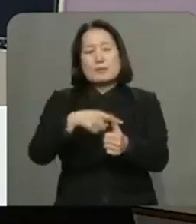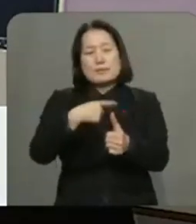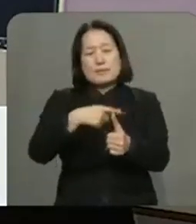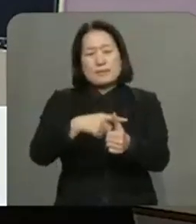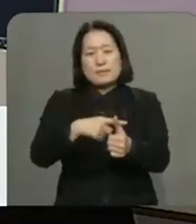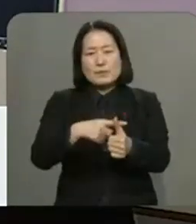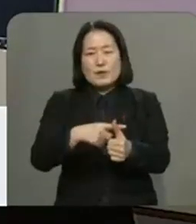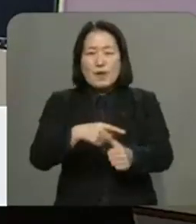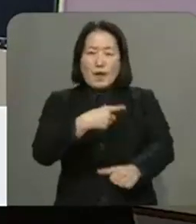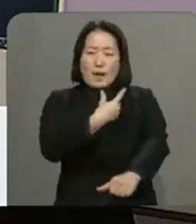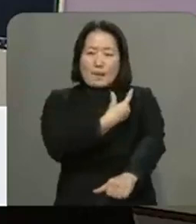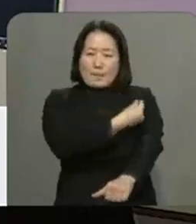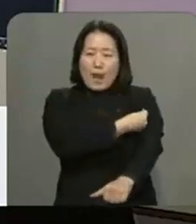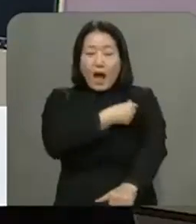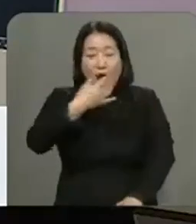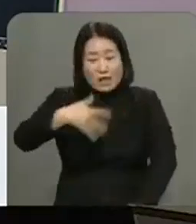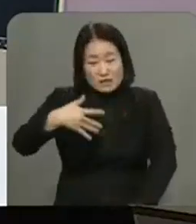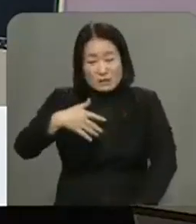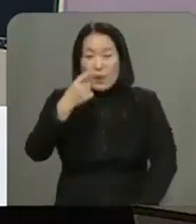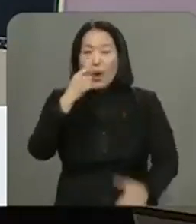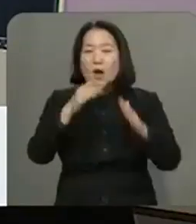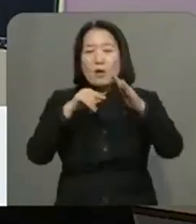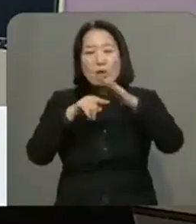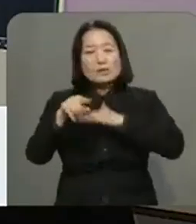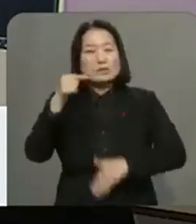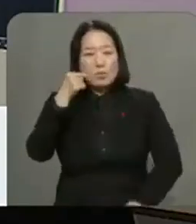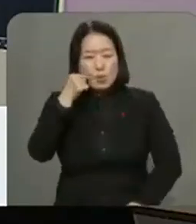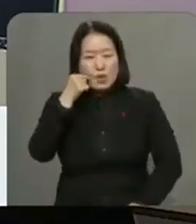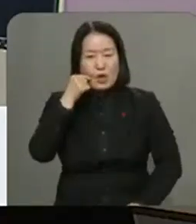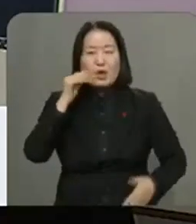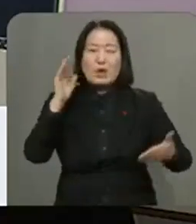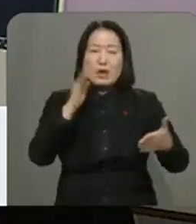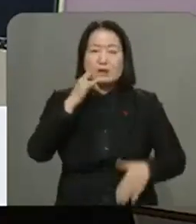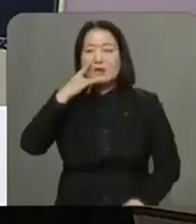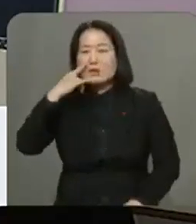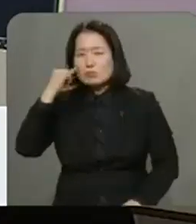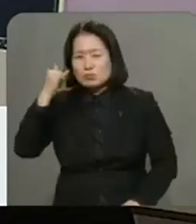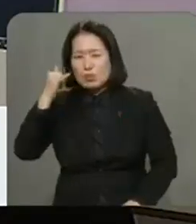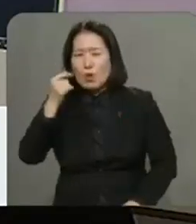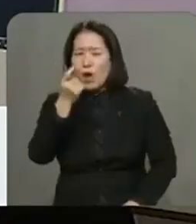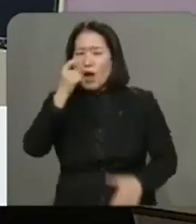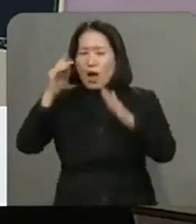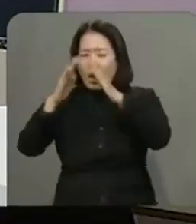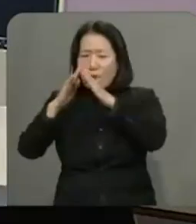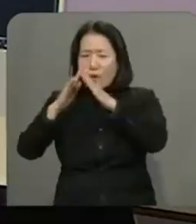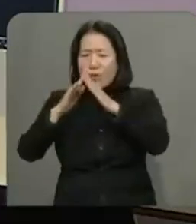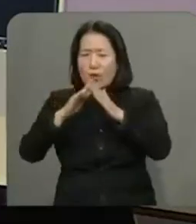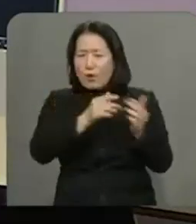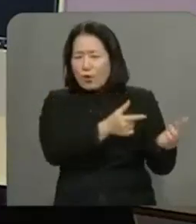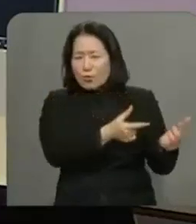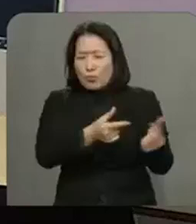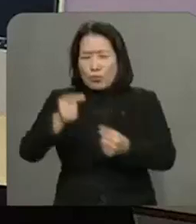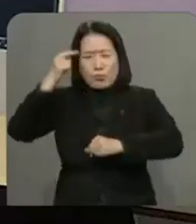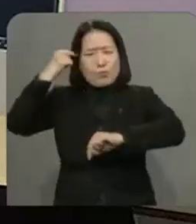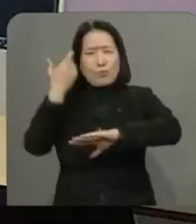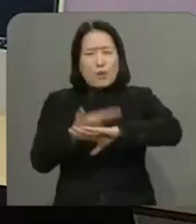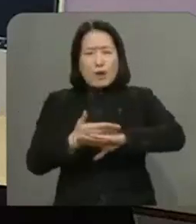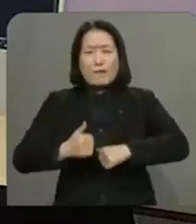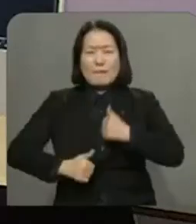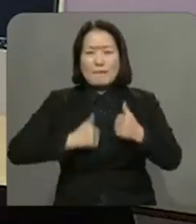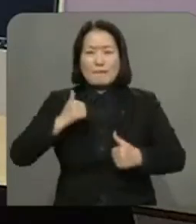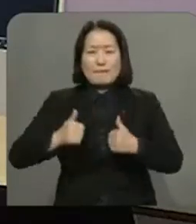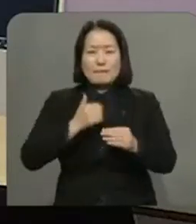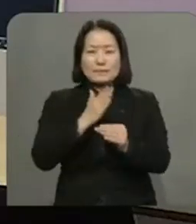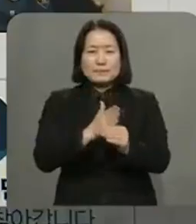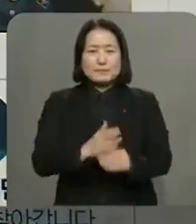안맞은 학생은 학원을 못 가게 됐는데 학생과 학부모 학원 모두 반발하고 있습니다 김 토론 기자가 보도합니다